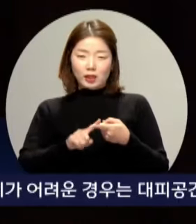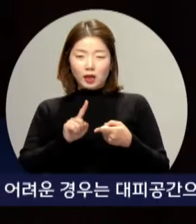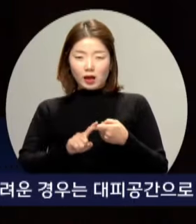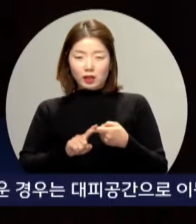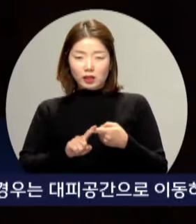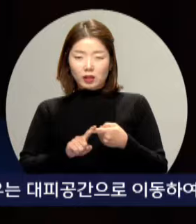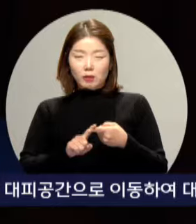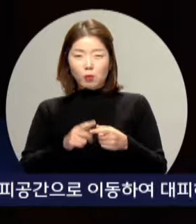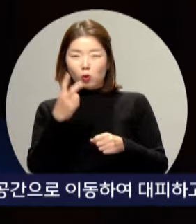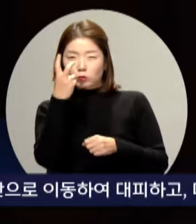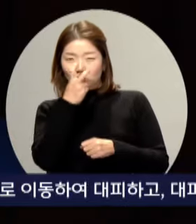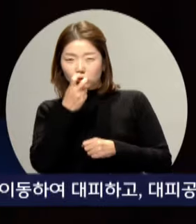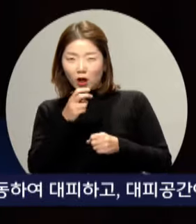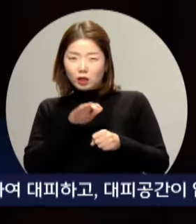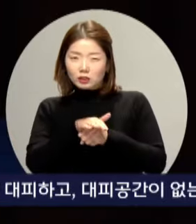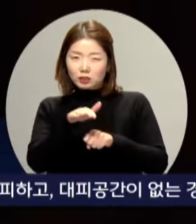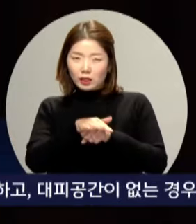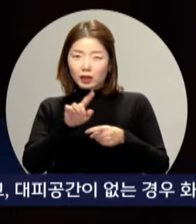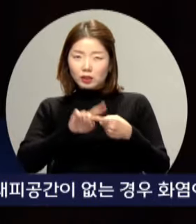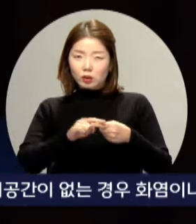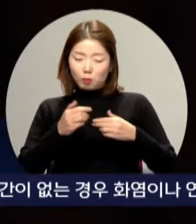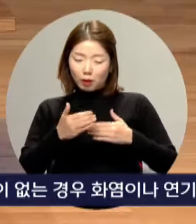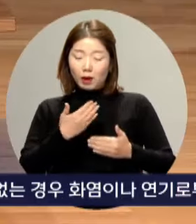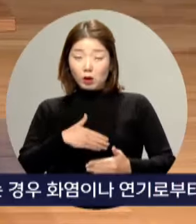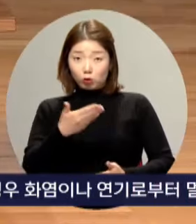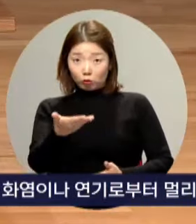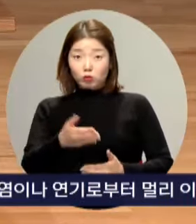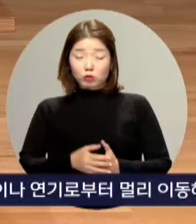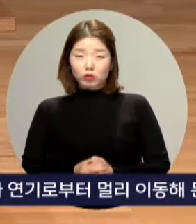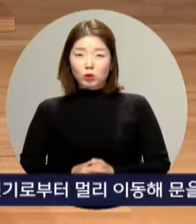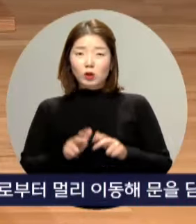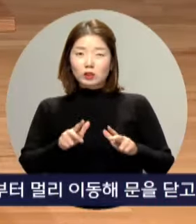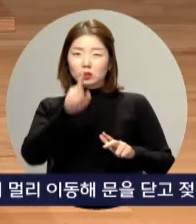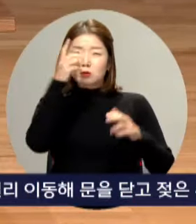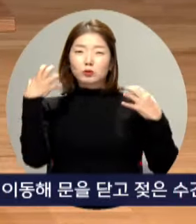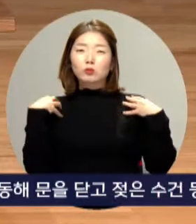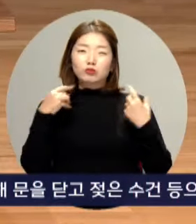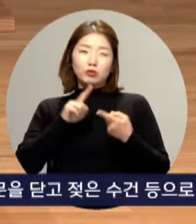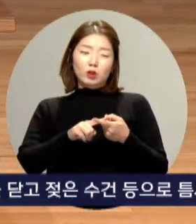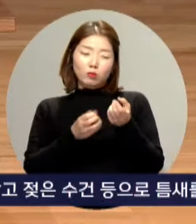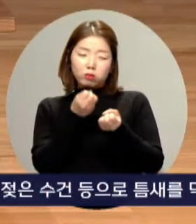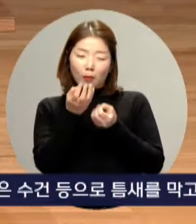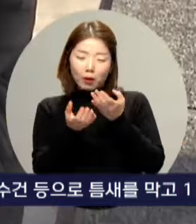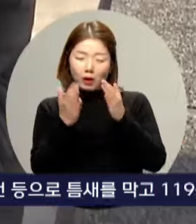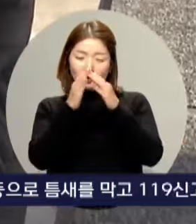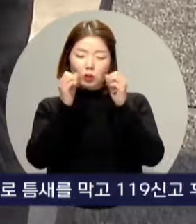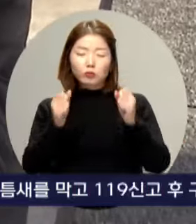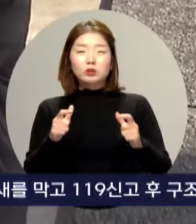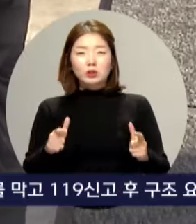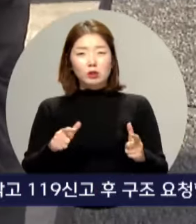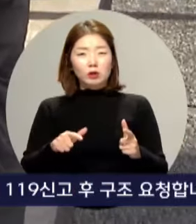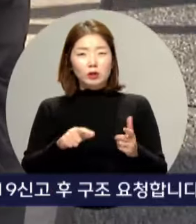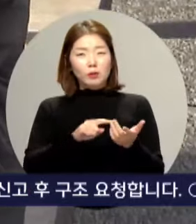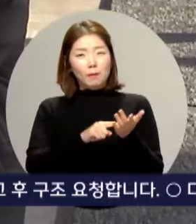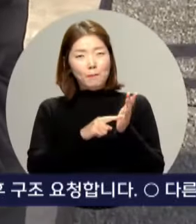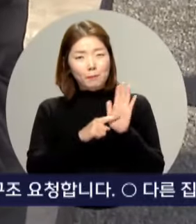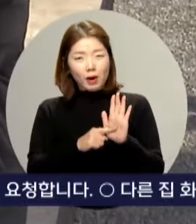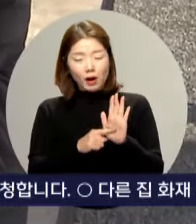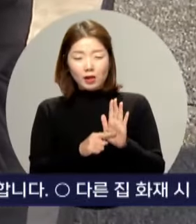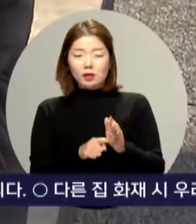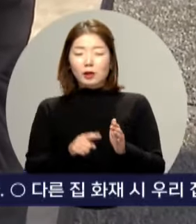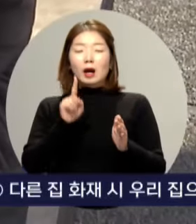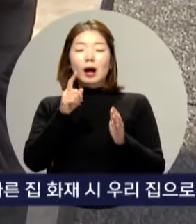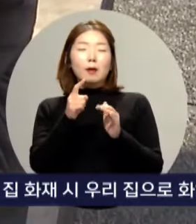제가 차차 알리고. 현 정부를 성토하며 전북의 존재감을 드러내면서